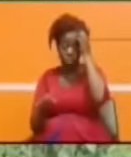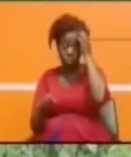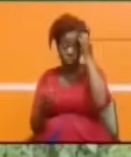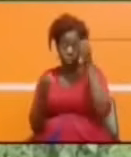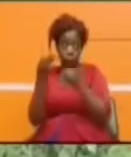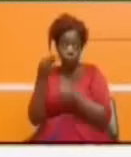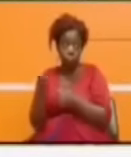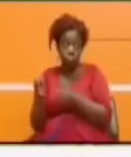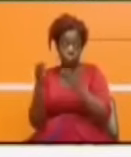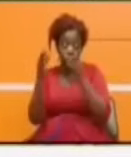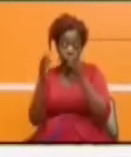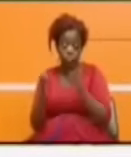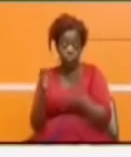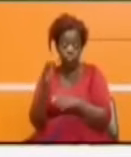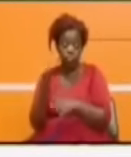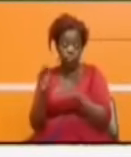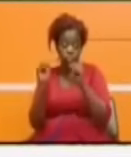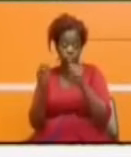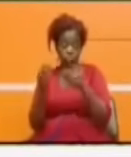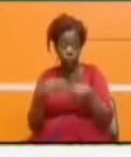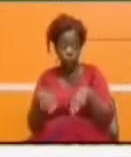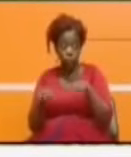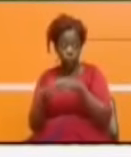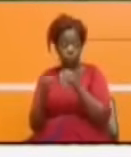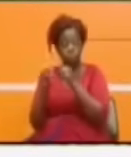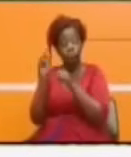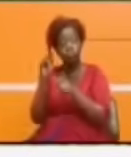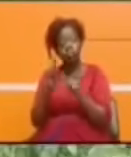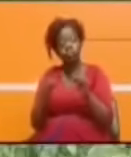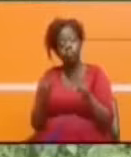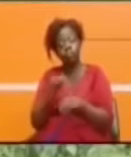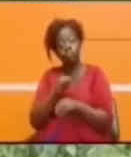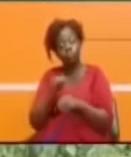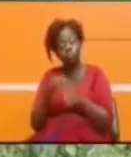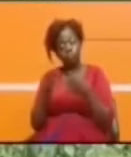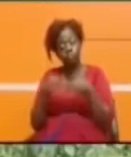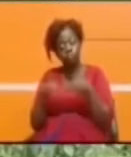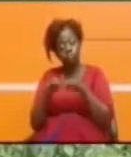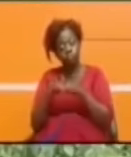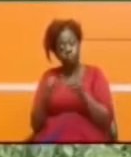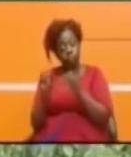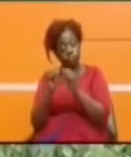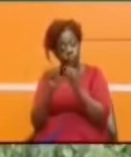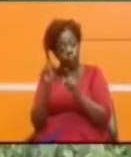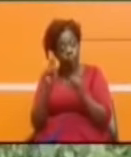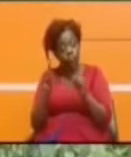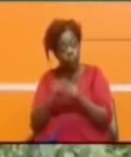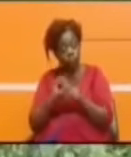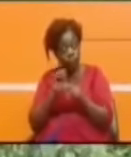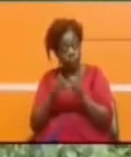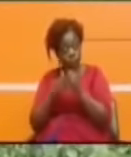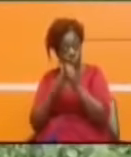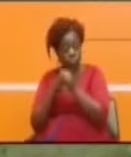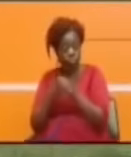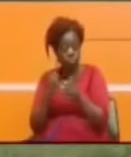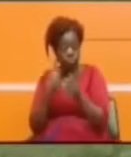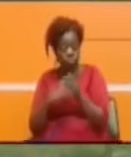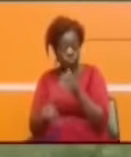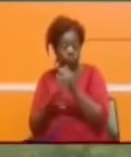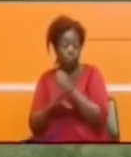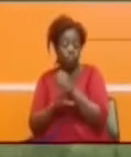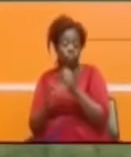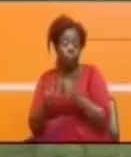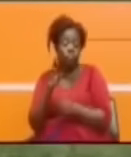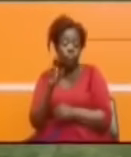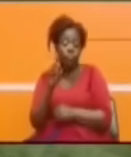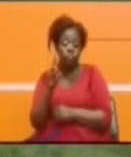kitolina kukkaanya n'abantu naye agaanye okukkaanya n'abantu agaanye okukkaanya naffe naffe abakulembeze atuyita babbi